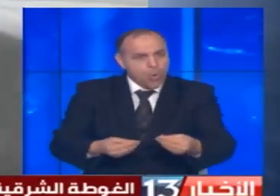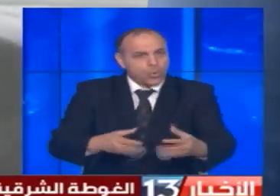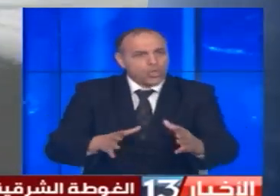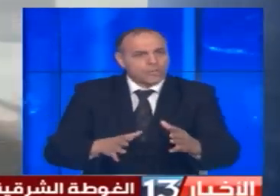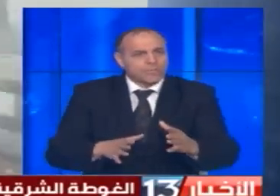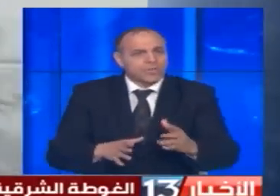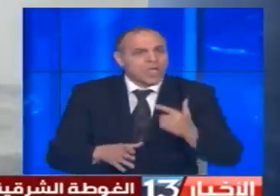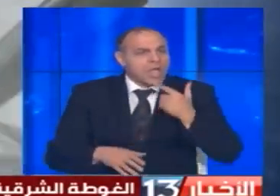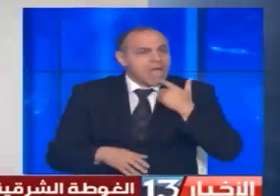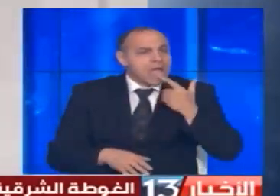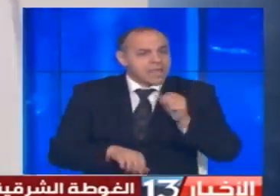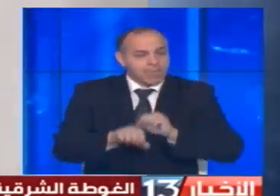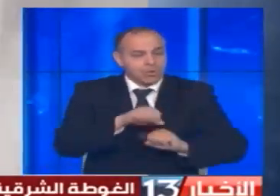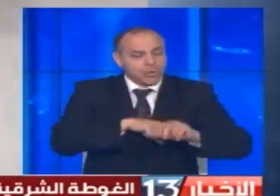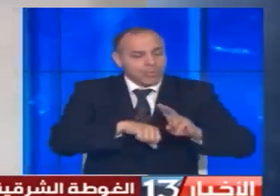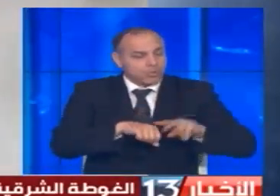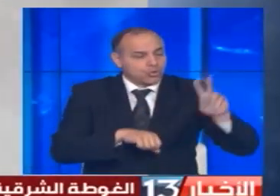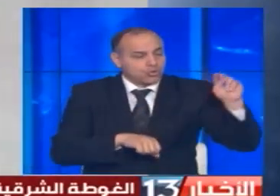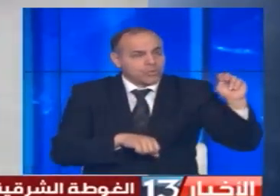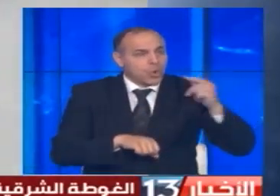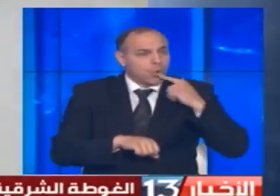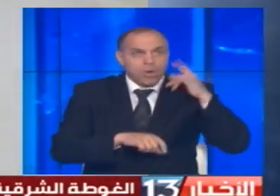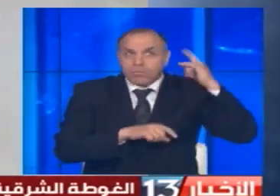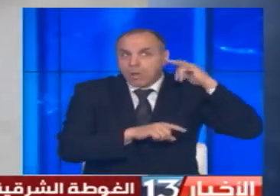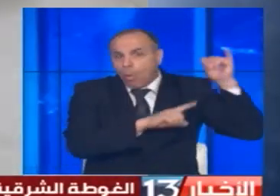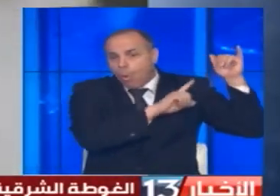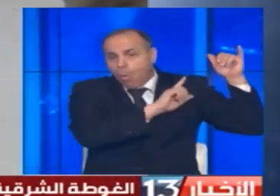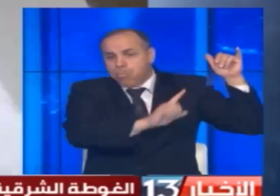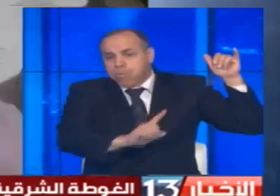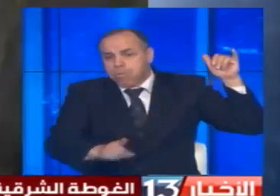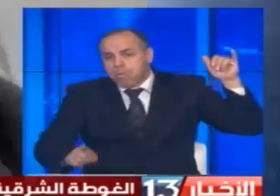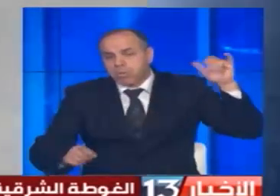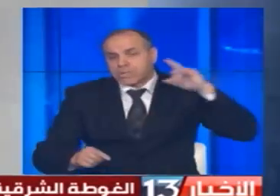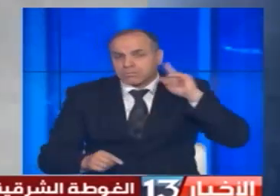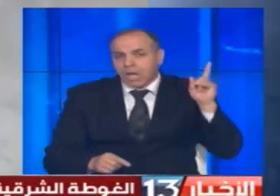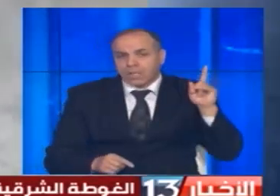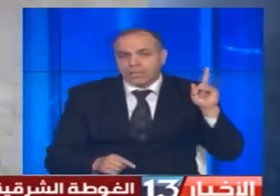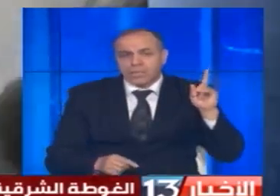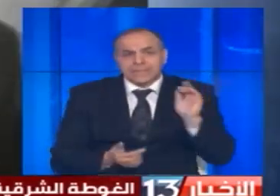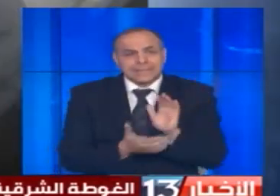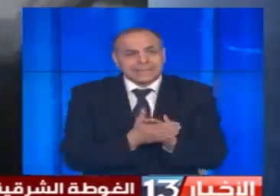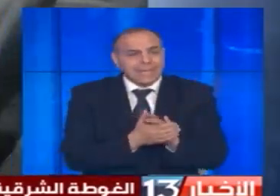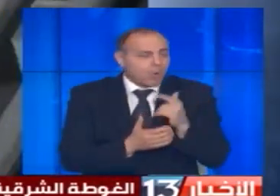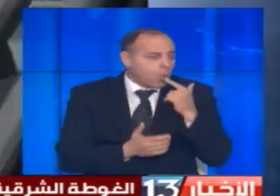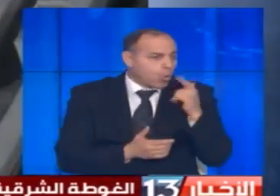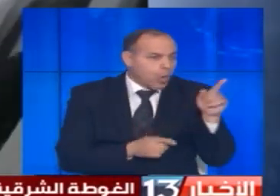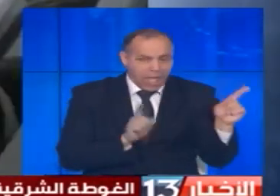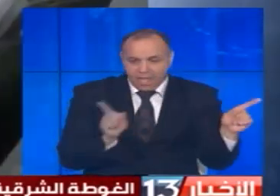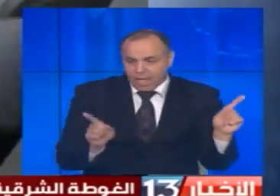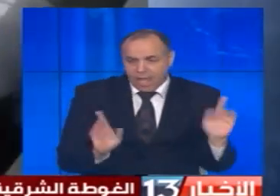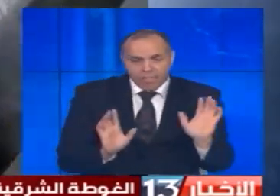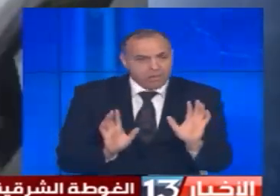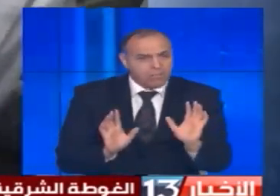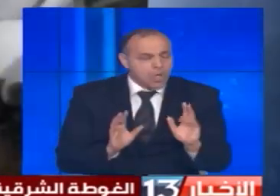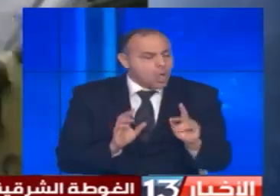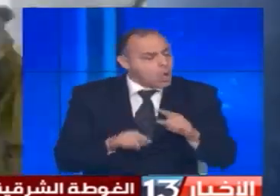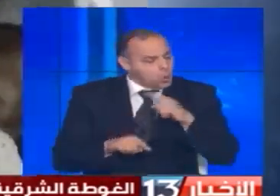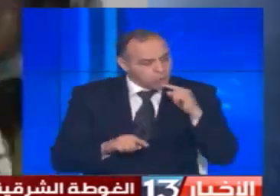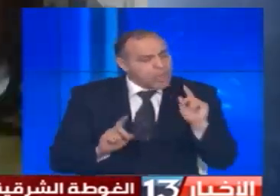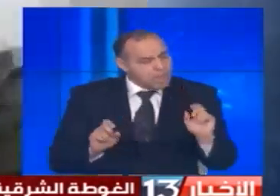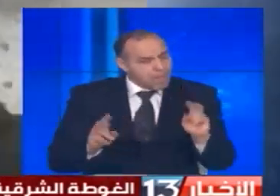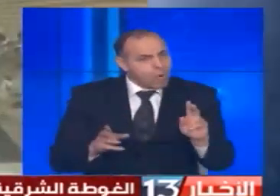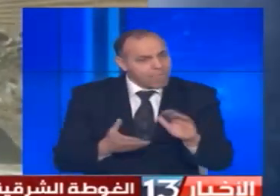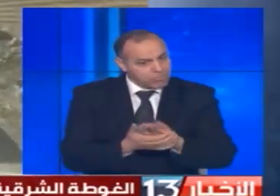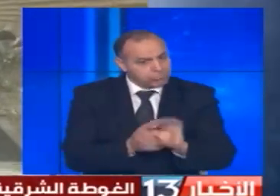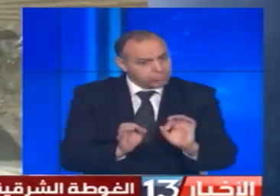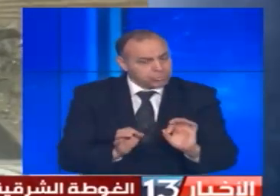وقد استغرب المنسق الأممي من تجدد الضربات الجوية رغم تأكيدات السلامة من جانب أطراف بما فيها روسيا على حد